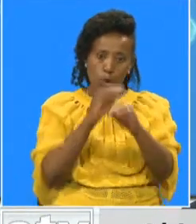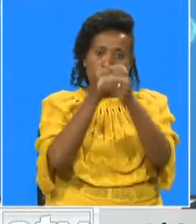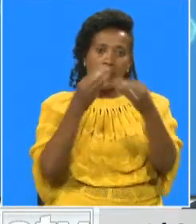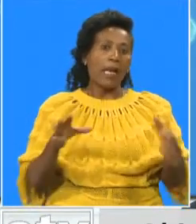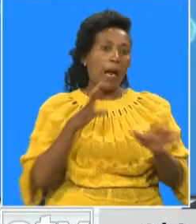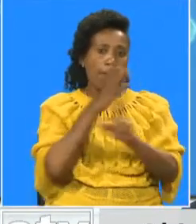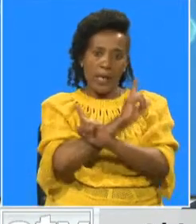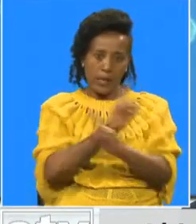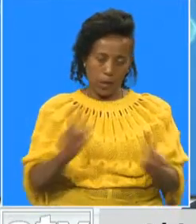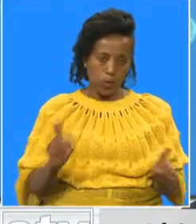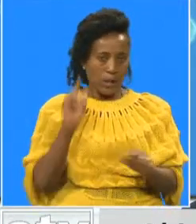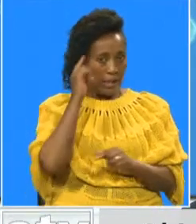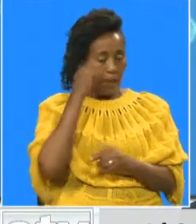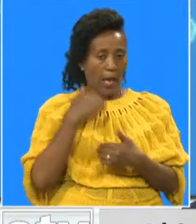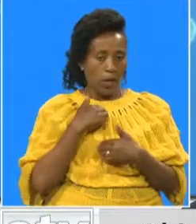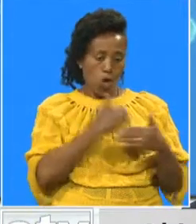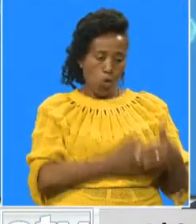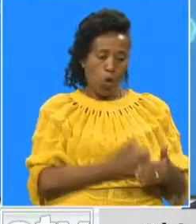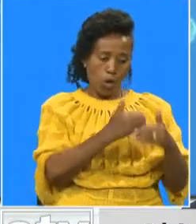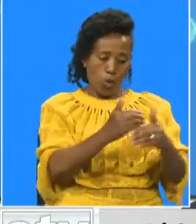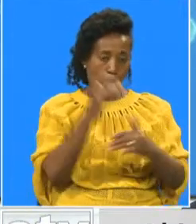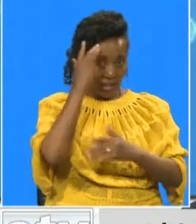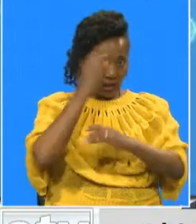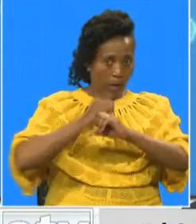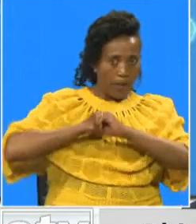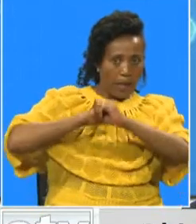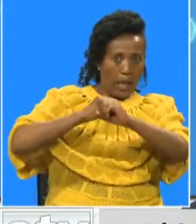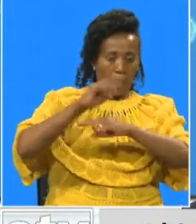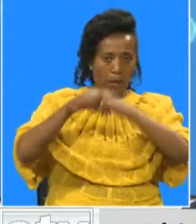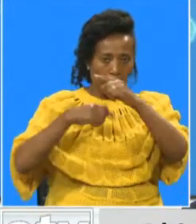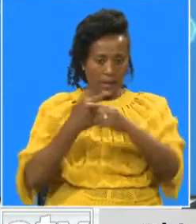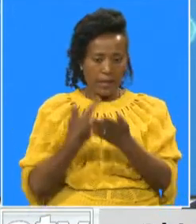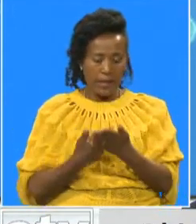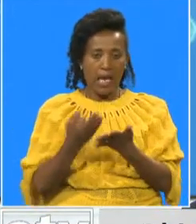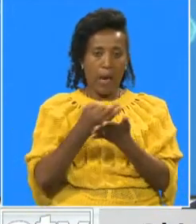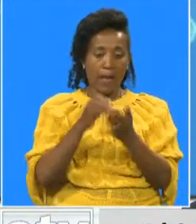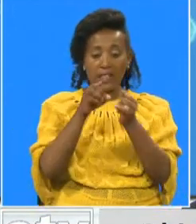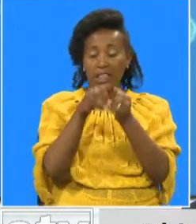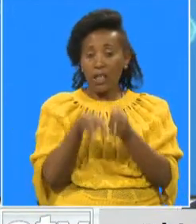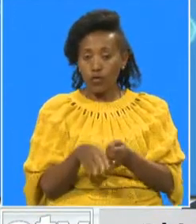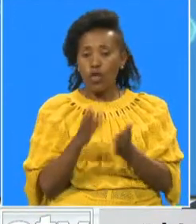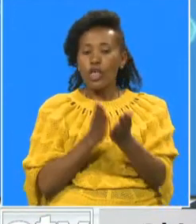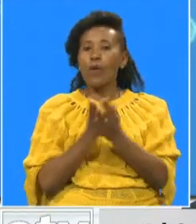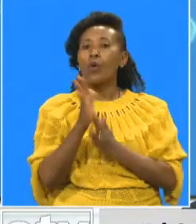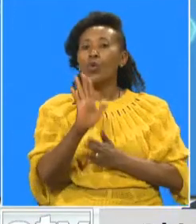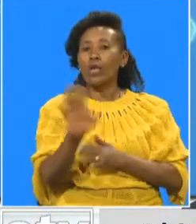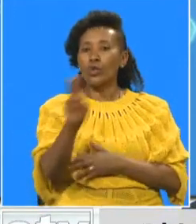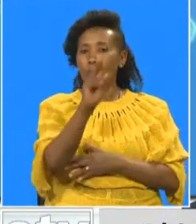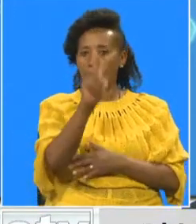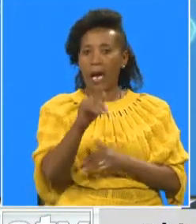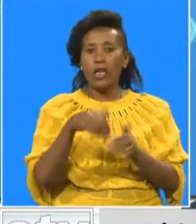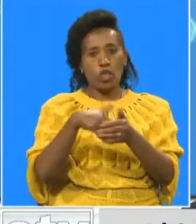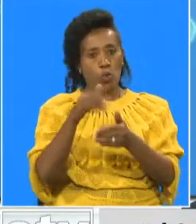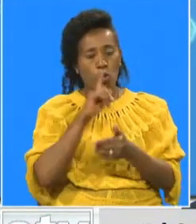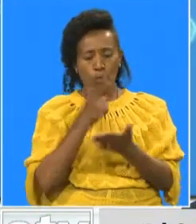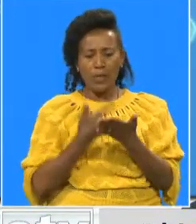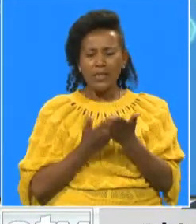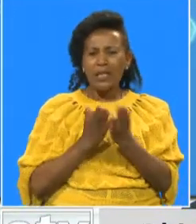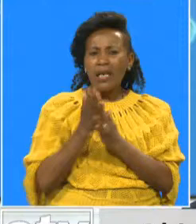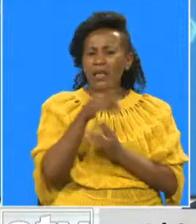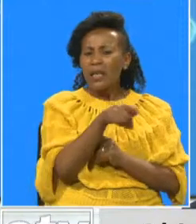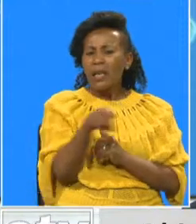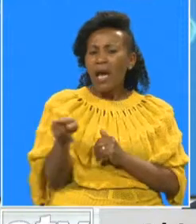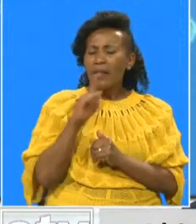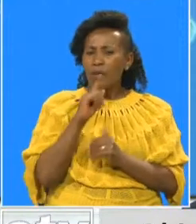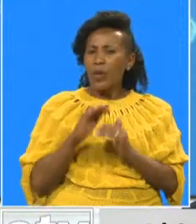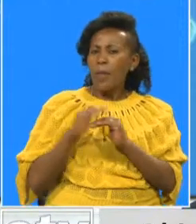እንዳይበተኑ የሚል ሳቢም ያለው ነው። ጎን ለጎን ደግሞ በሽታውን በመከላከል ሂደት እነዚህ አምራች ዘርፎች የበኩላቸው ሚና እንዲወጡ ነው። በዚህ ረገድ የእናንተ